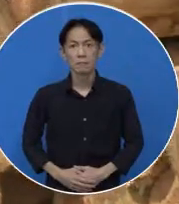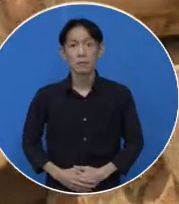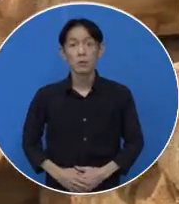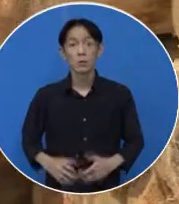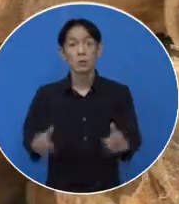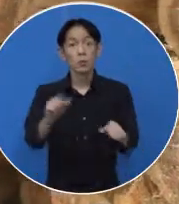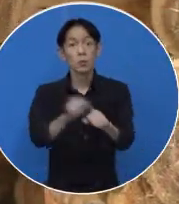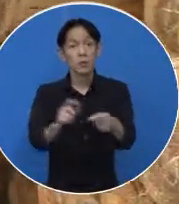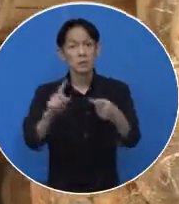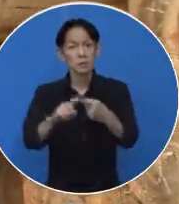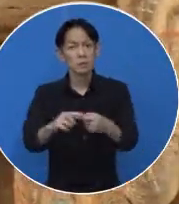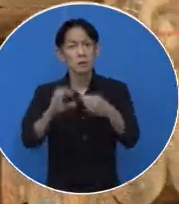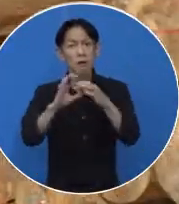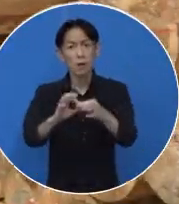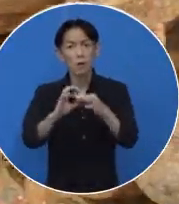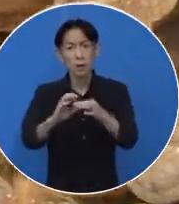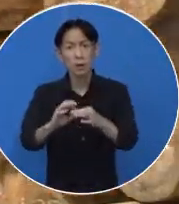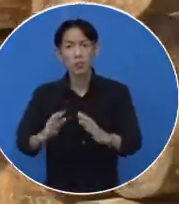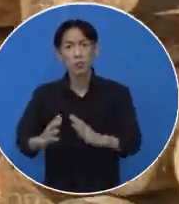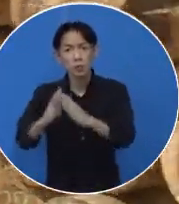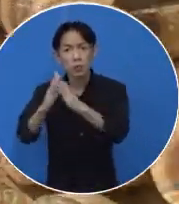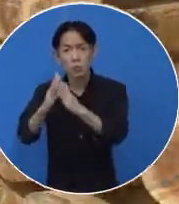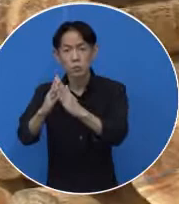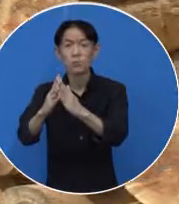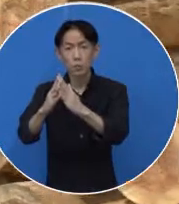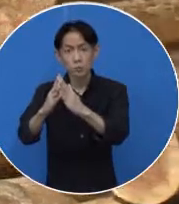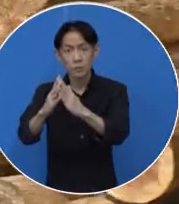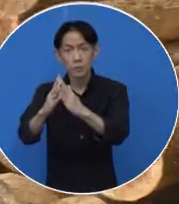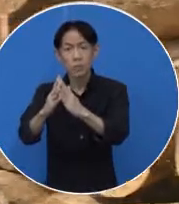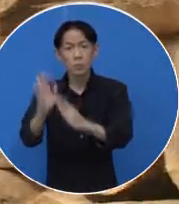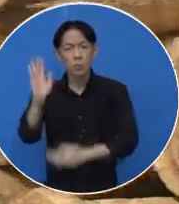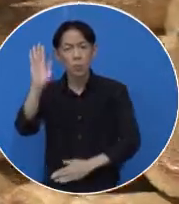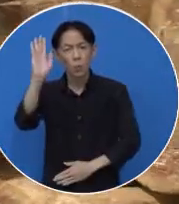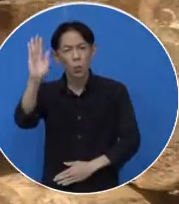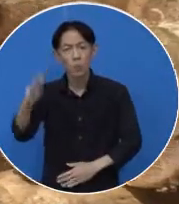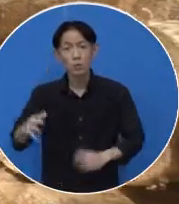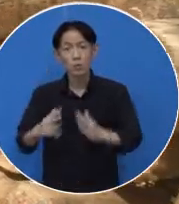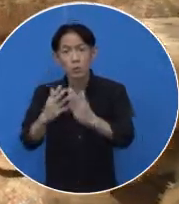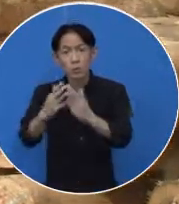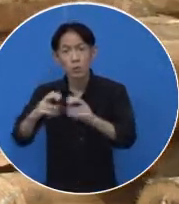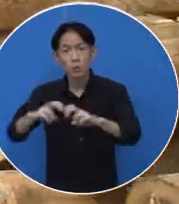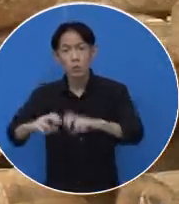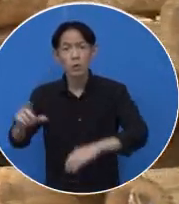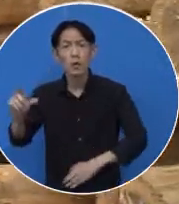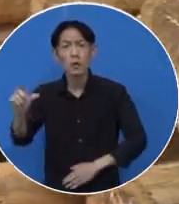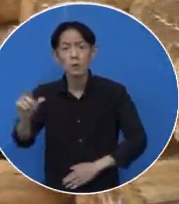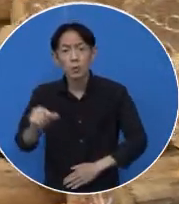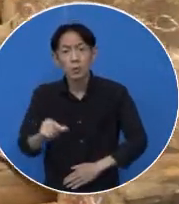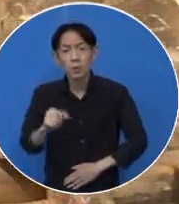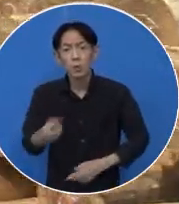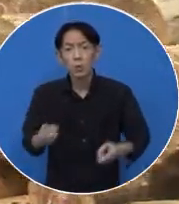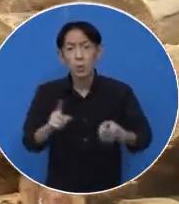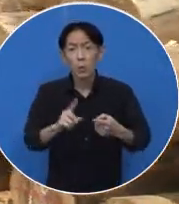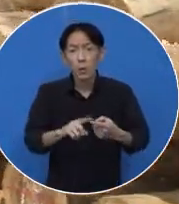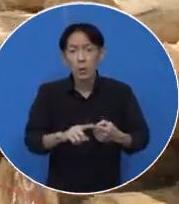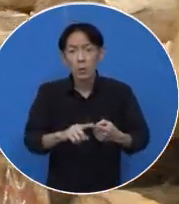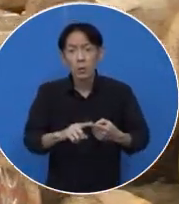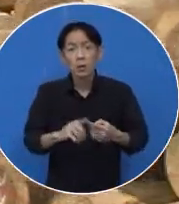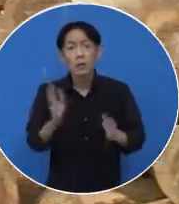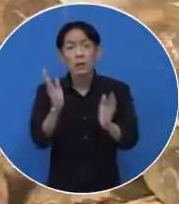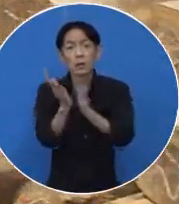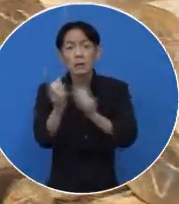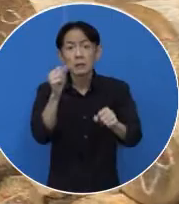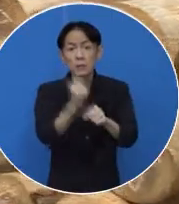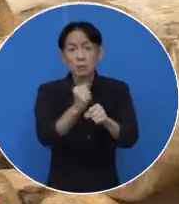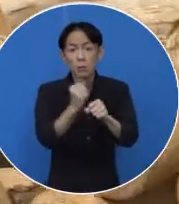木材と密接な関係にある住宅建築、将来この住宅需要の減少とそれに伴う県産木材